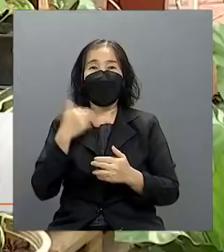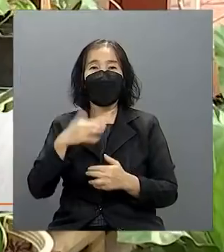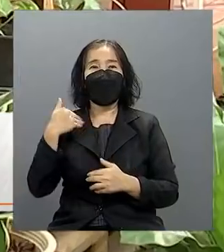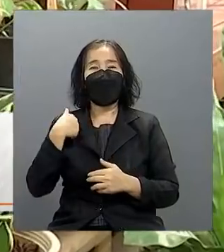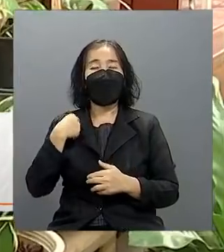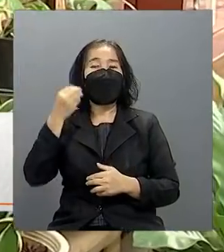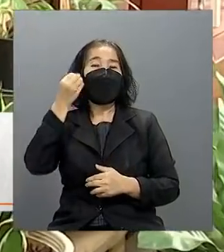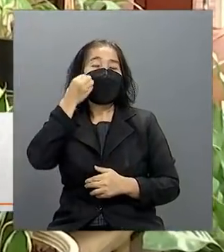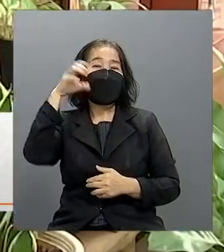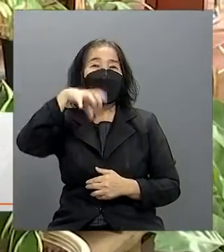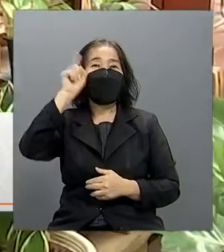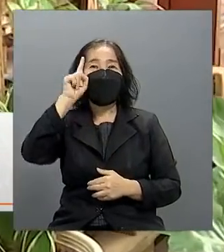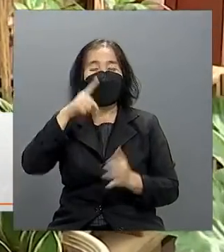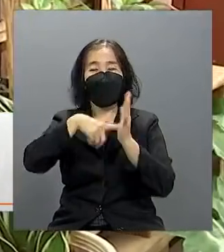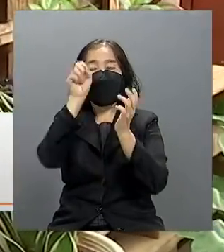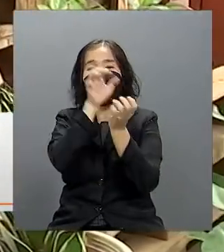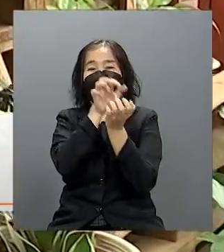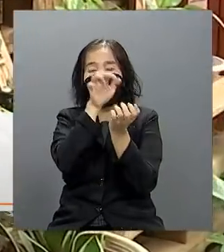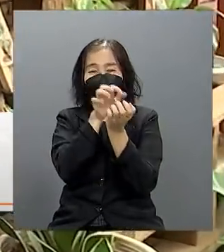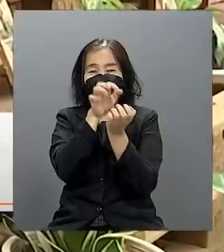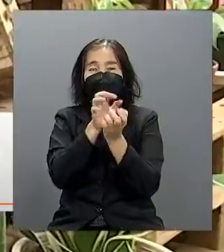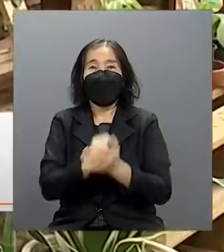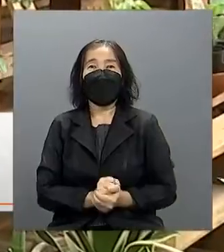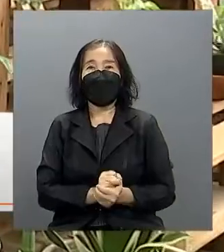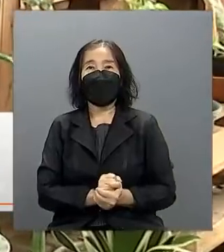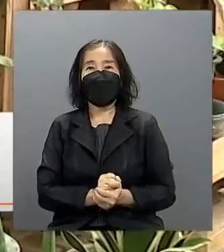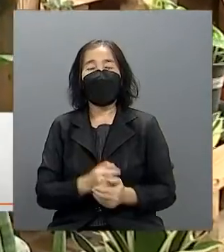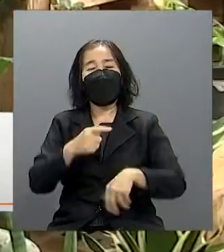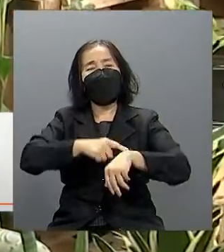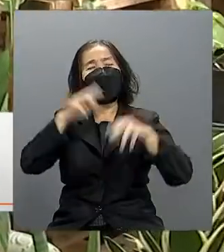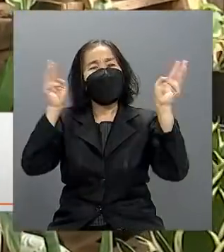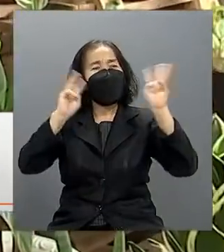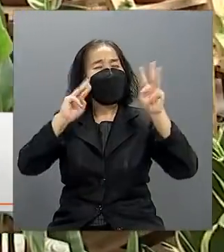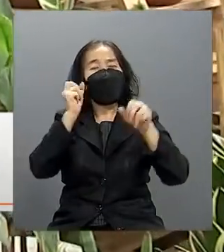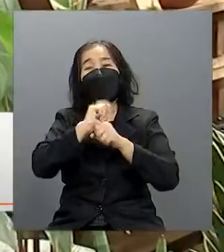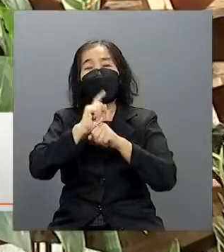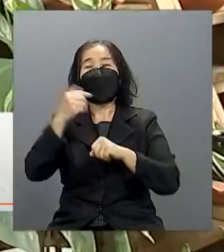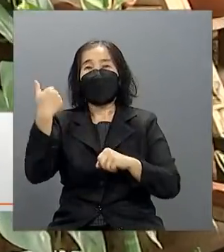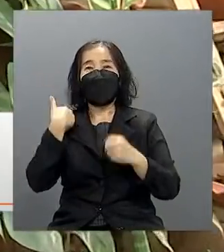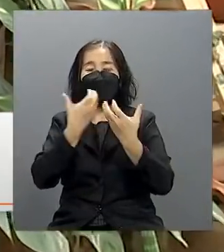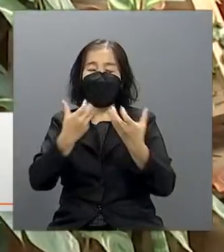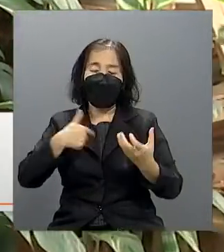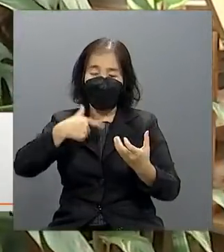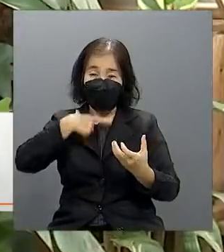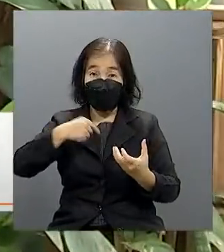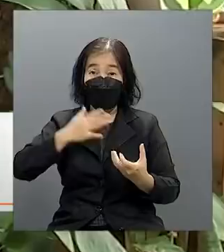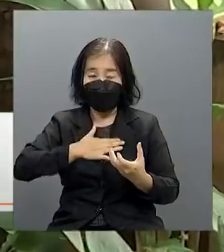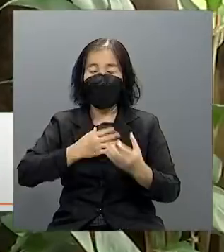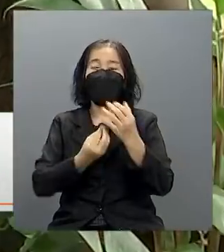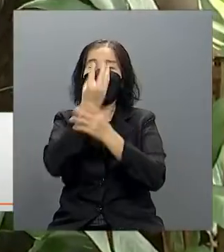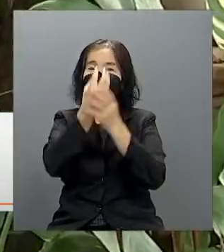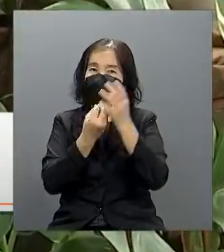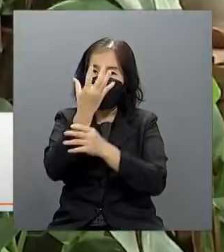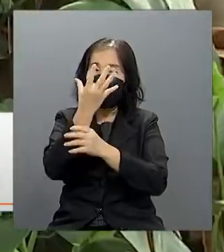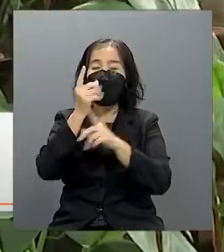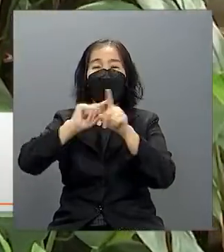งเหนือสมุทรปราการคุณผู้ชมเขาใช้เวลาว่างให้เกิดประโยชน์ครับโดยการเอาของที่ตัวเองชอบอย่างการปลูกต้นไม้ฟอกอากาศมาปลูกไว้